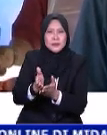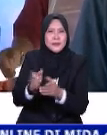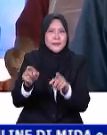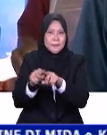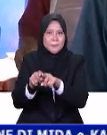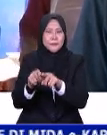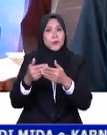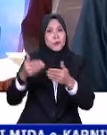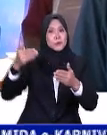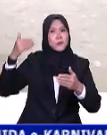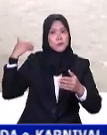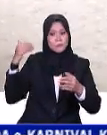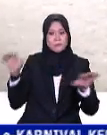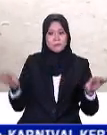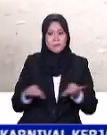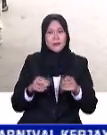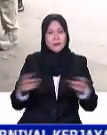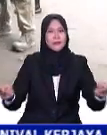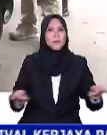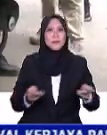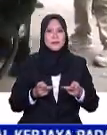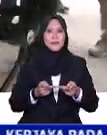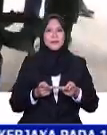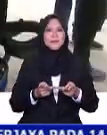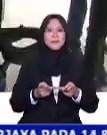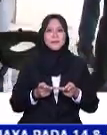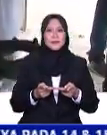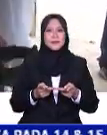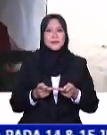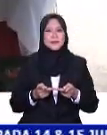seperti mana sebelum ini kita laksanakan di kawasan